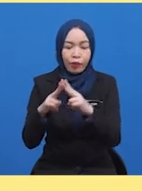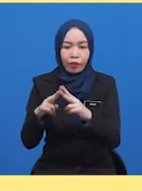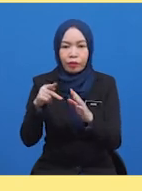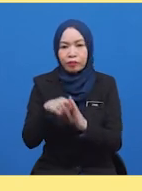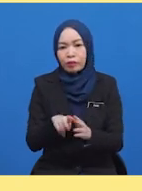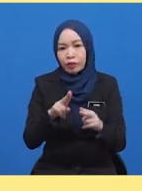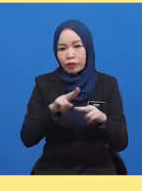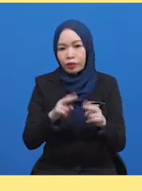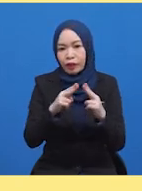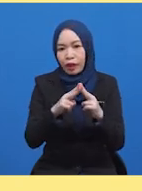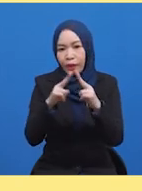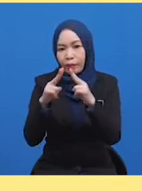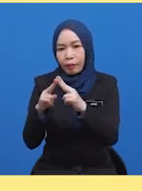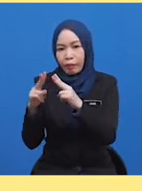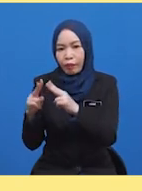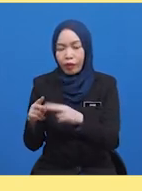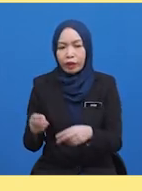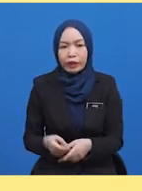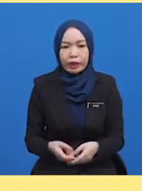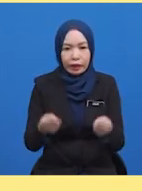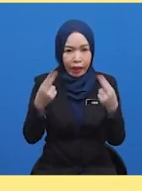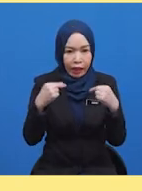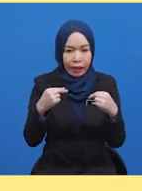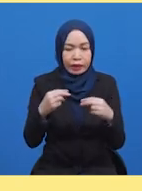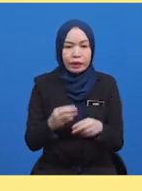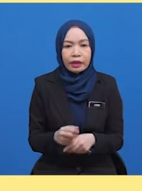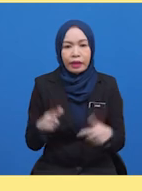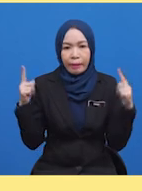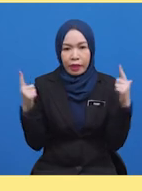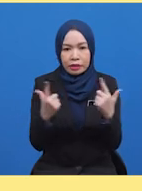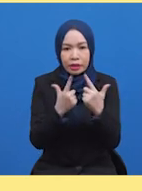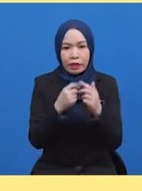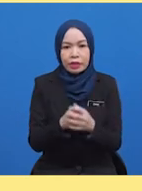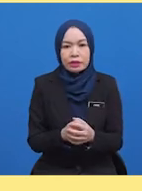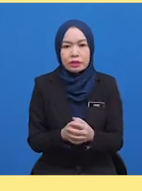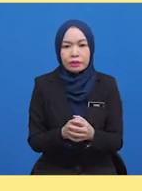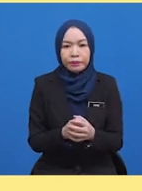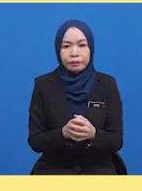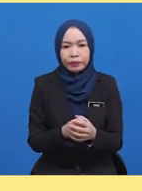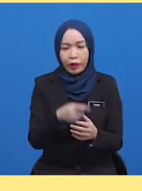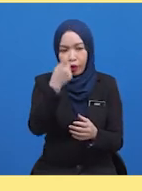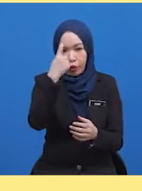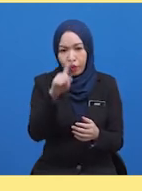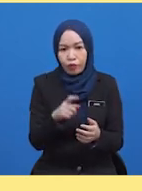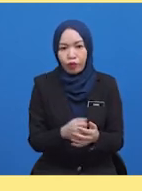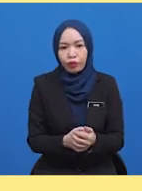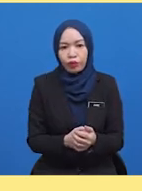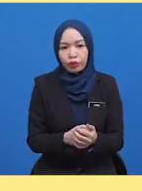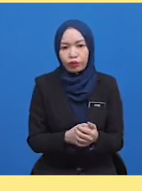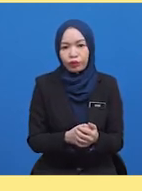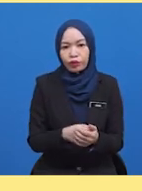Majlis kenduri kesyukuran Sempena meraikan kejayaan beruntung dalam peperiksaan